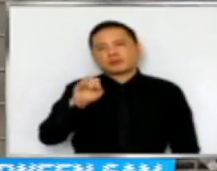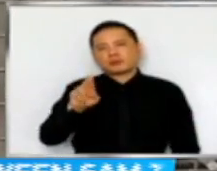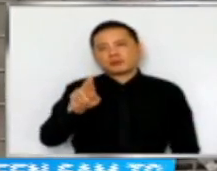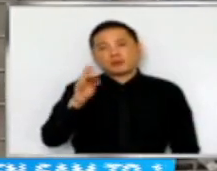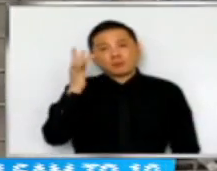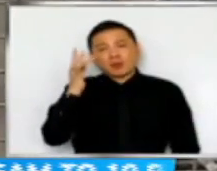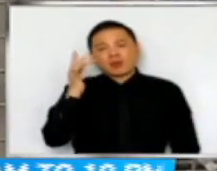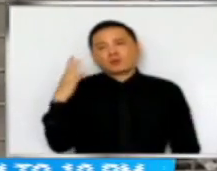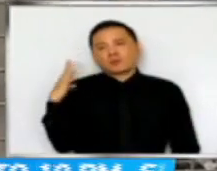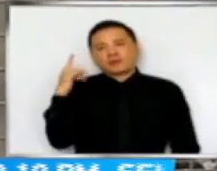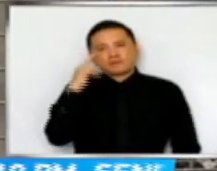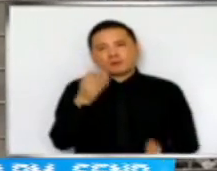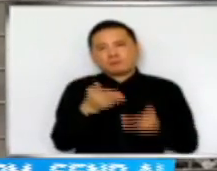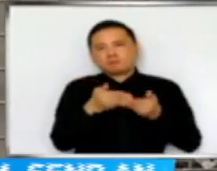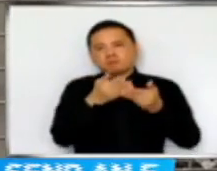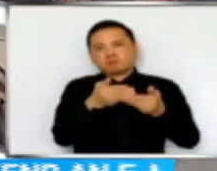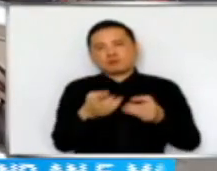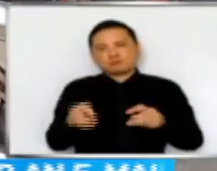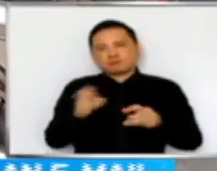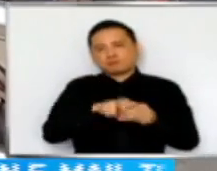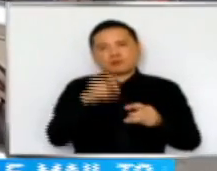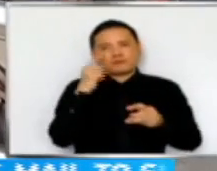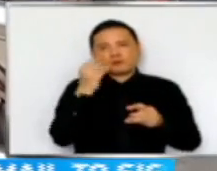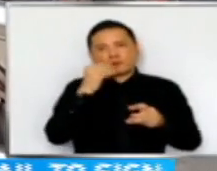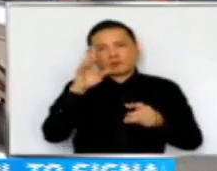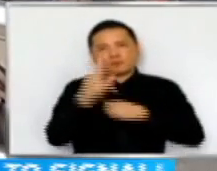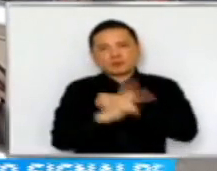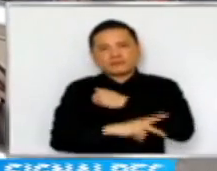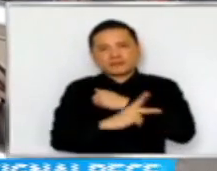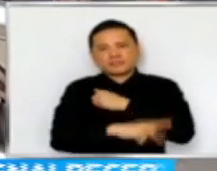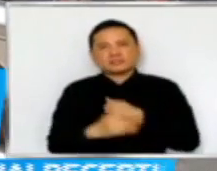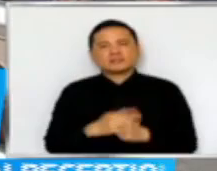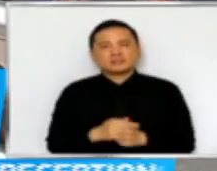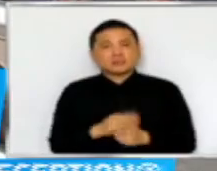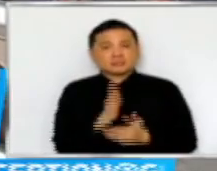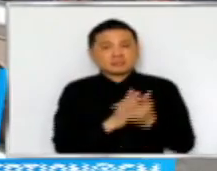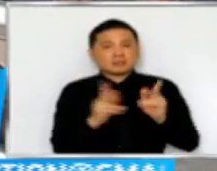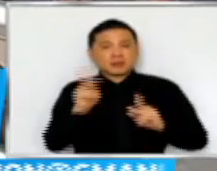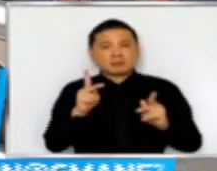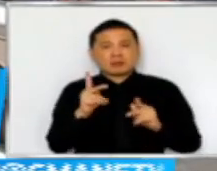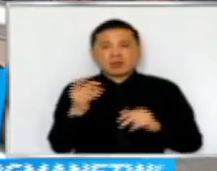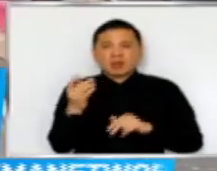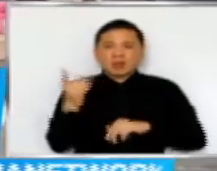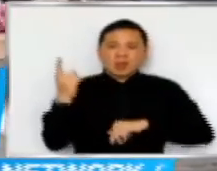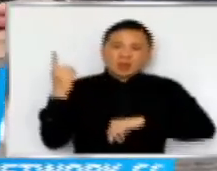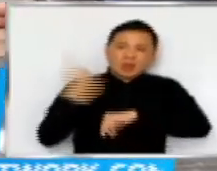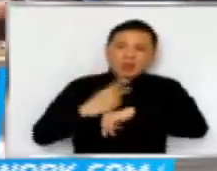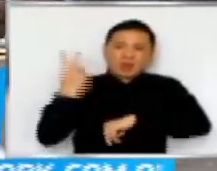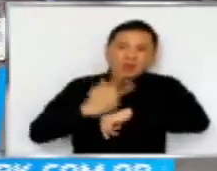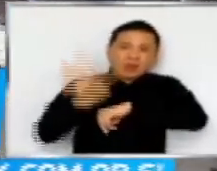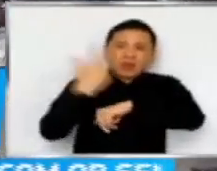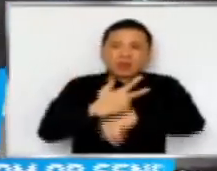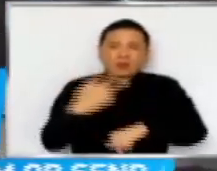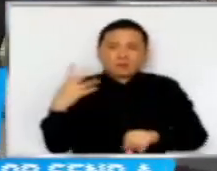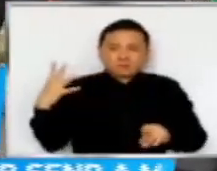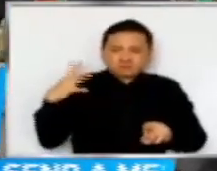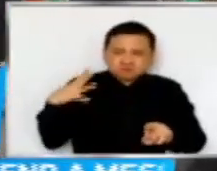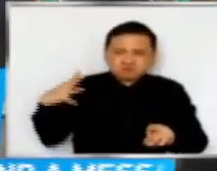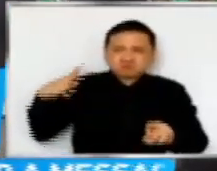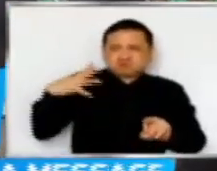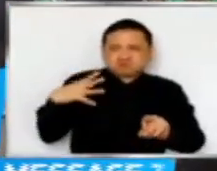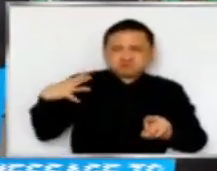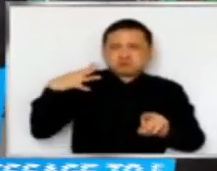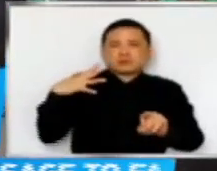pauwi ng probinsya. At Connie, yung ilan nga sa kanila ay araw nang naghihintay dito at dito na rin